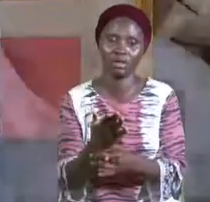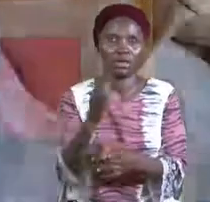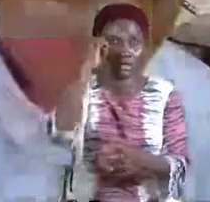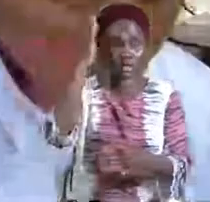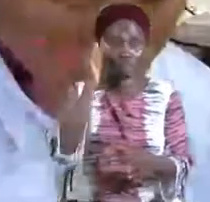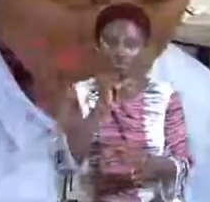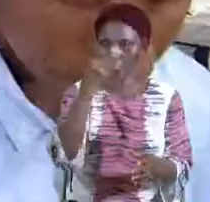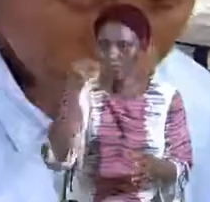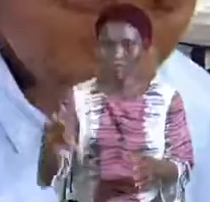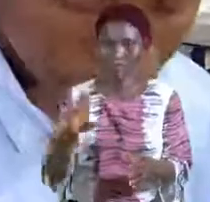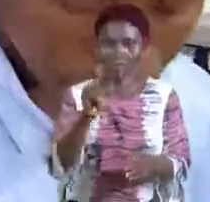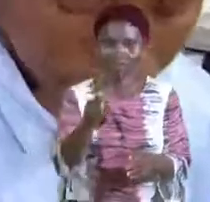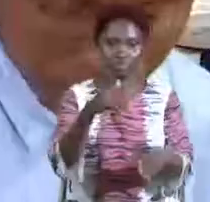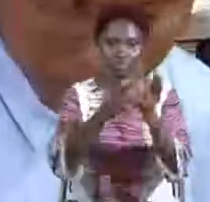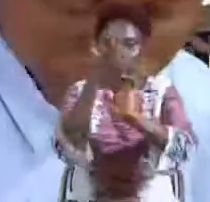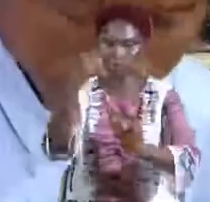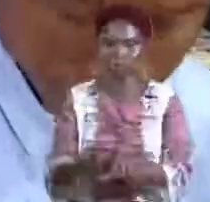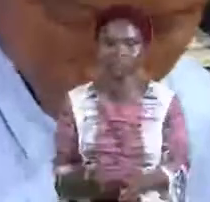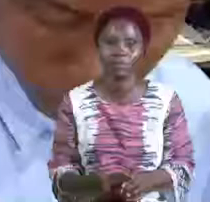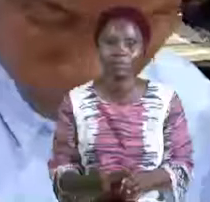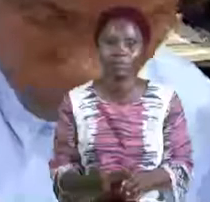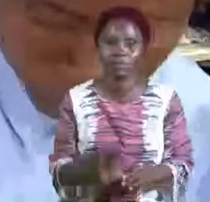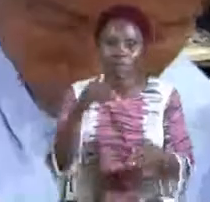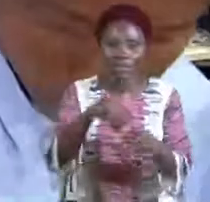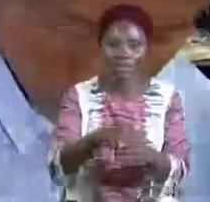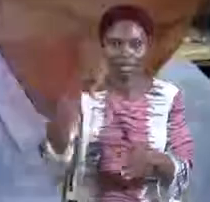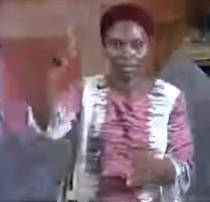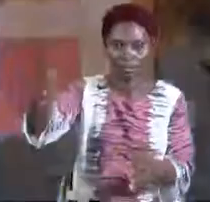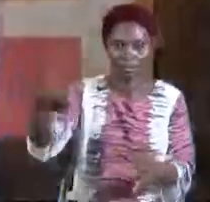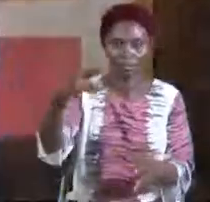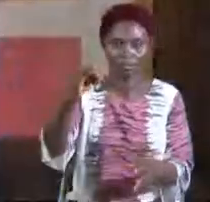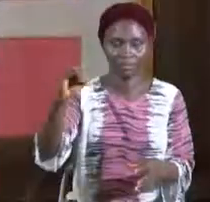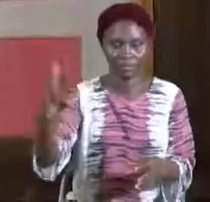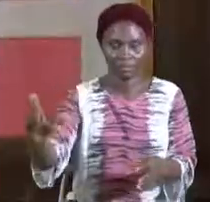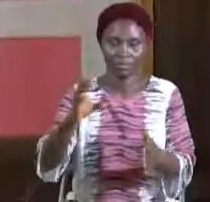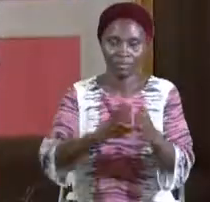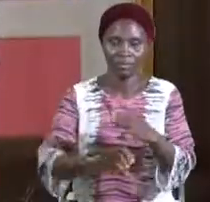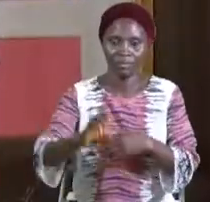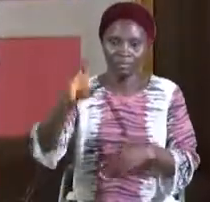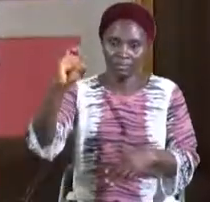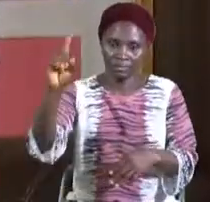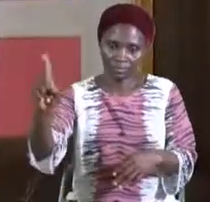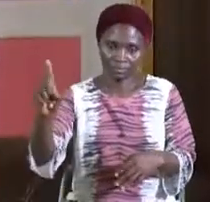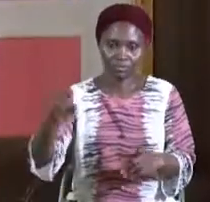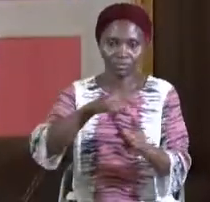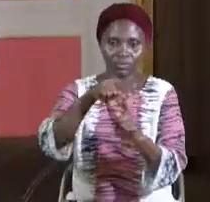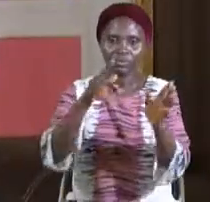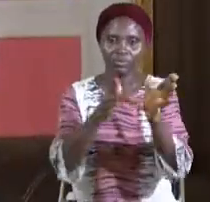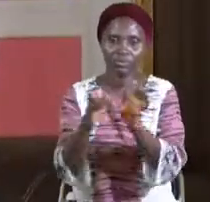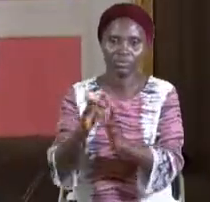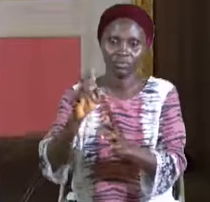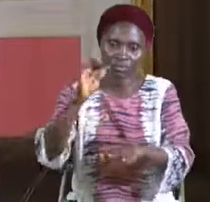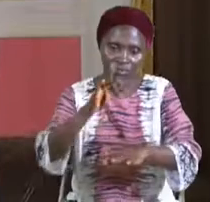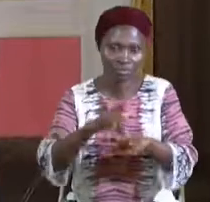nom de Jésus. Venons en Philippiens au chapitre 1er. Philippiens chapitre 1. Pourquoi est-ce que Jésus l'a touché la deuxième